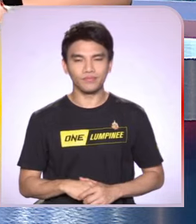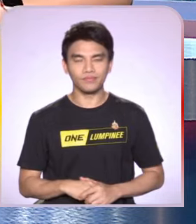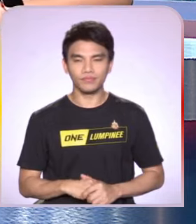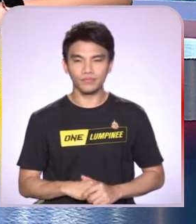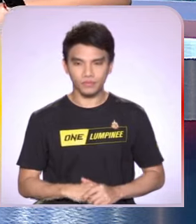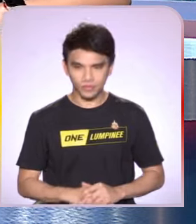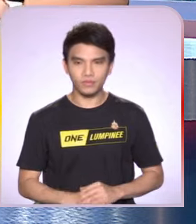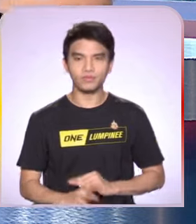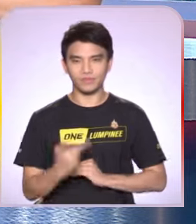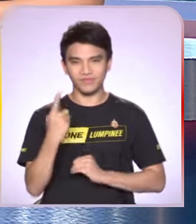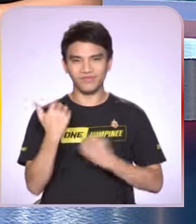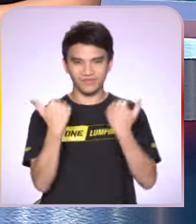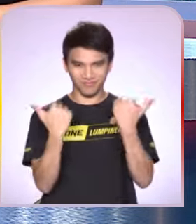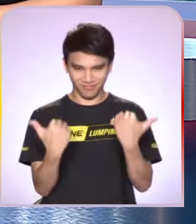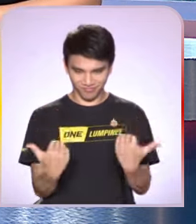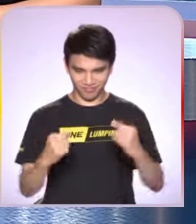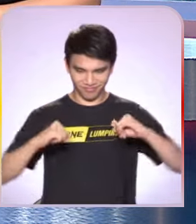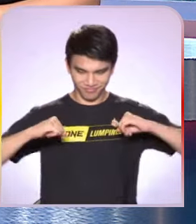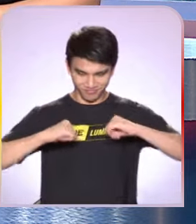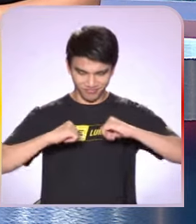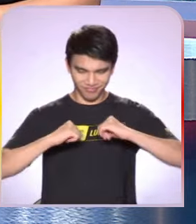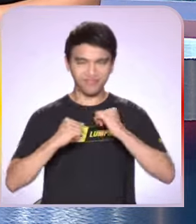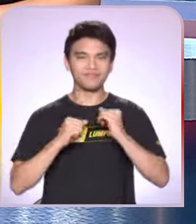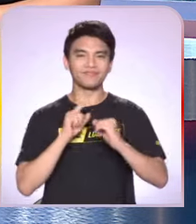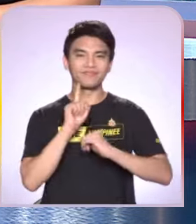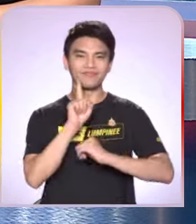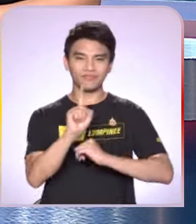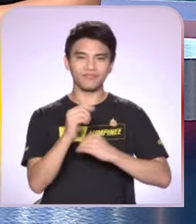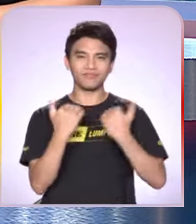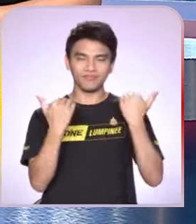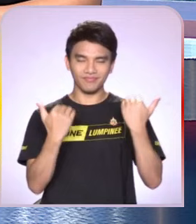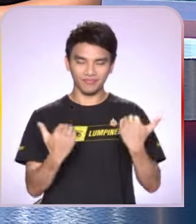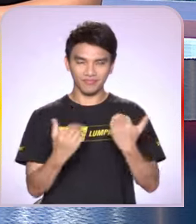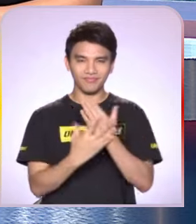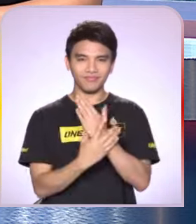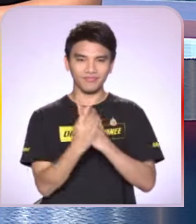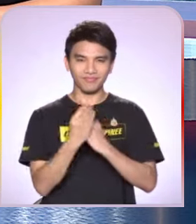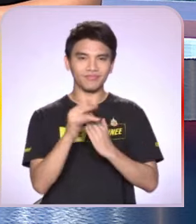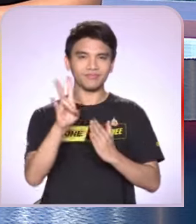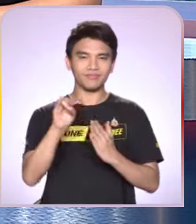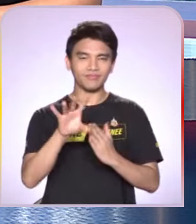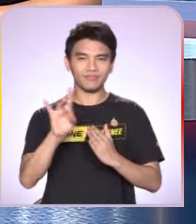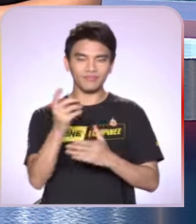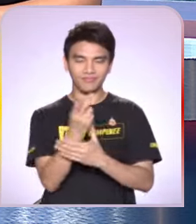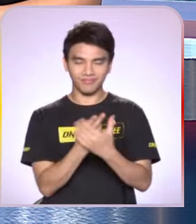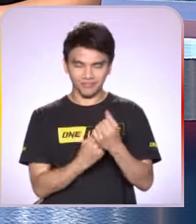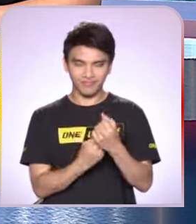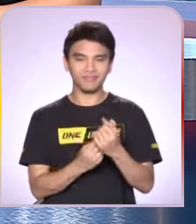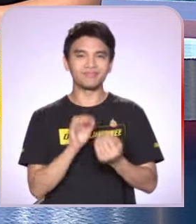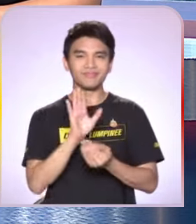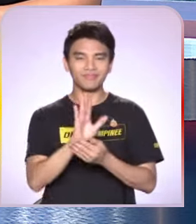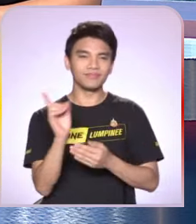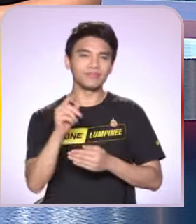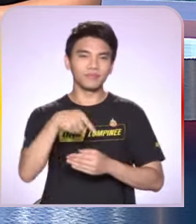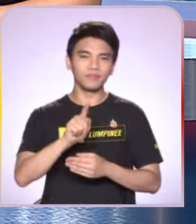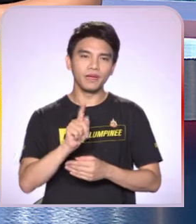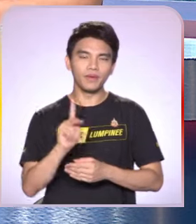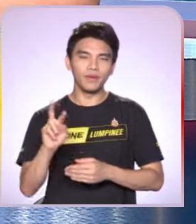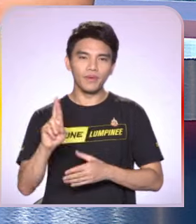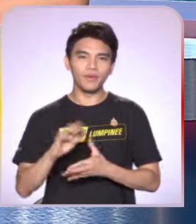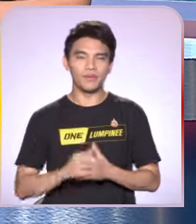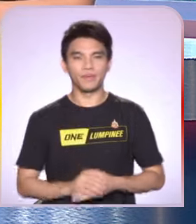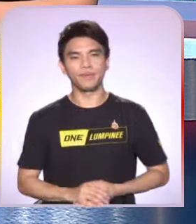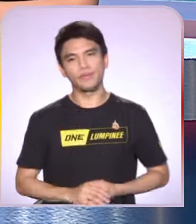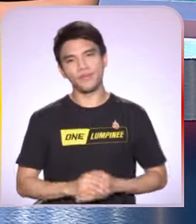คุณผู้ชมคะค่ำคืนวันศุกร์แบบนี้วันลุมพินีคืนนี้วันลุมพินี78คู่เอกคือขวัญใจเด็กช่างนะคะประกรณ์ PK สัญชัยมวยไ